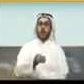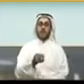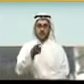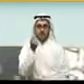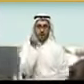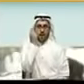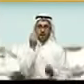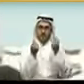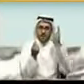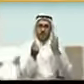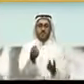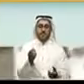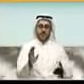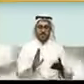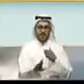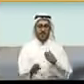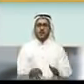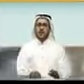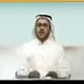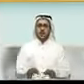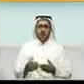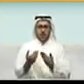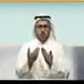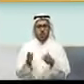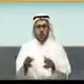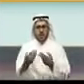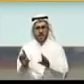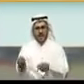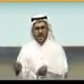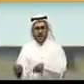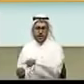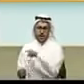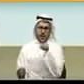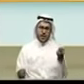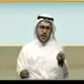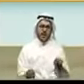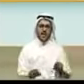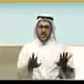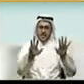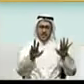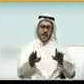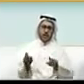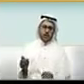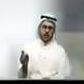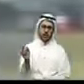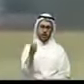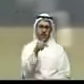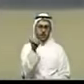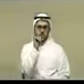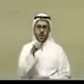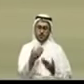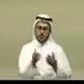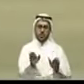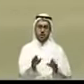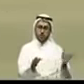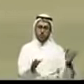وتستمر هذه المناورات حتى 19 من أكتوبر تشرين الأول الحالي في منطقتي خيميلنيتسكي وفينيتسيا.